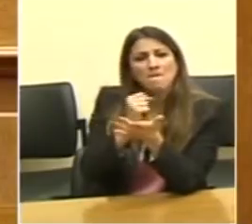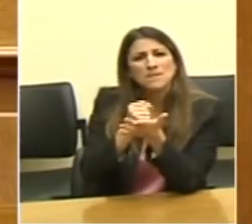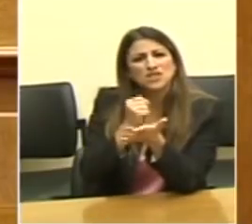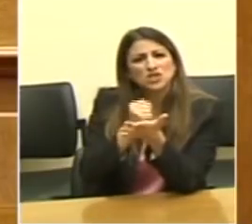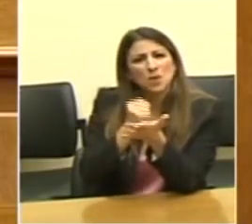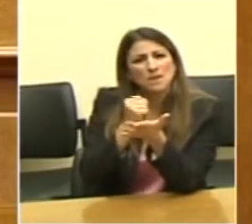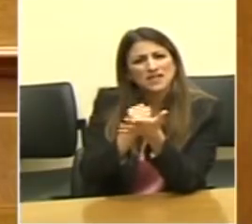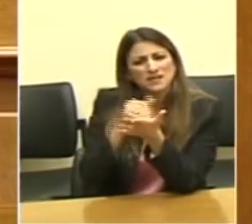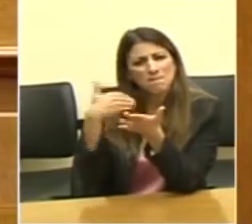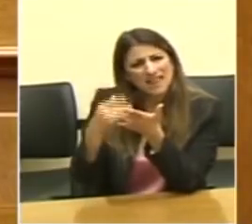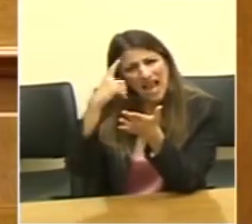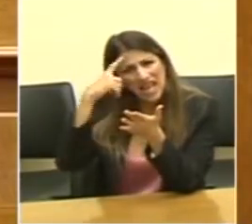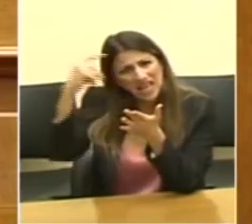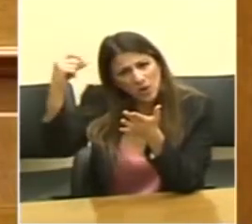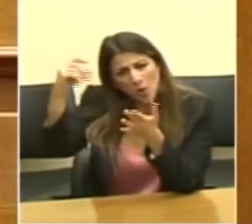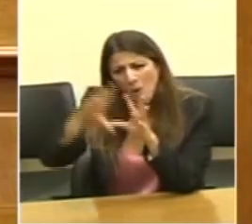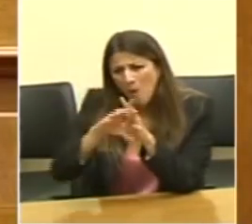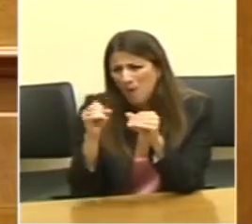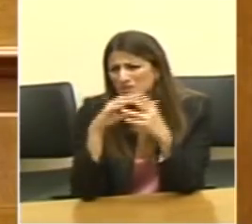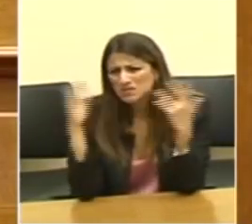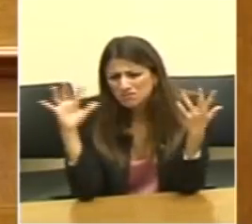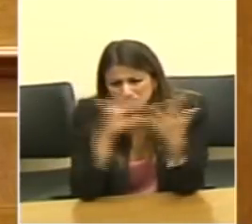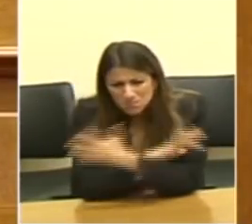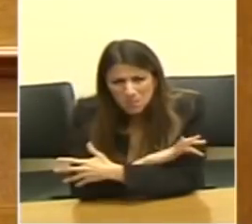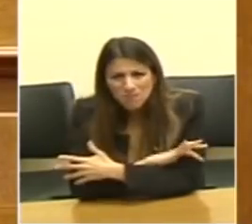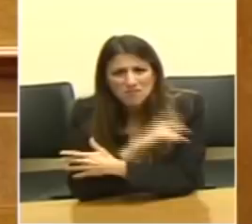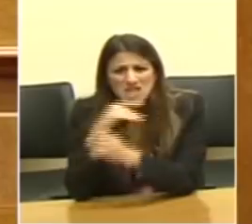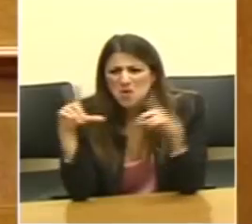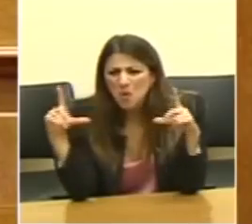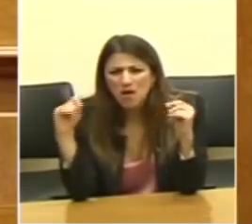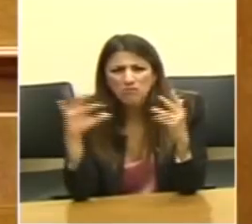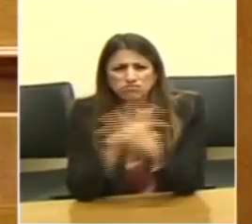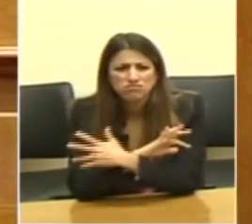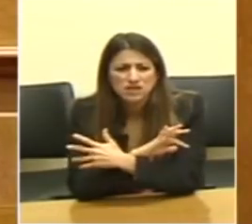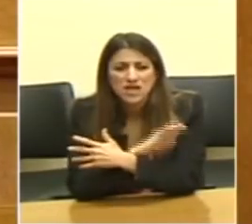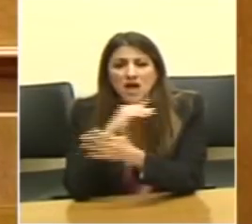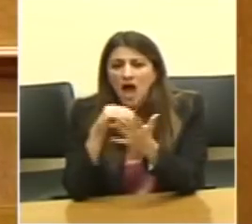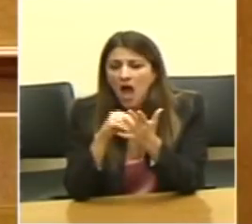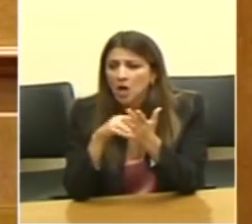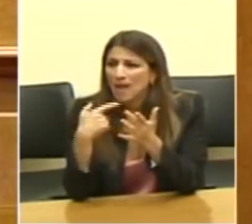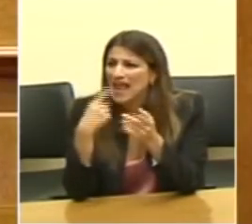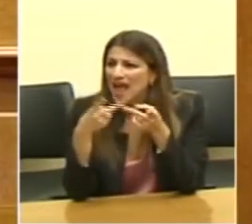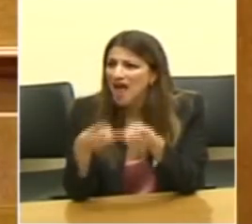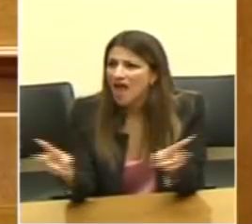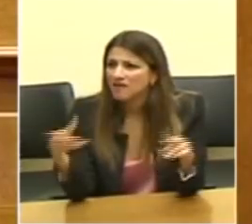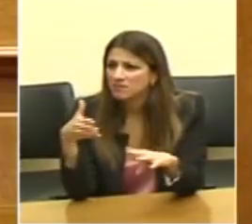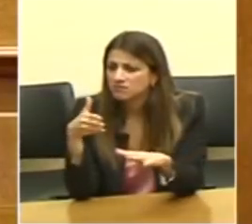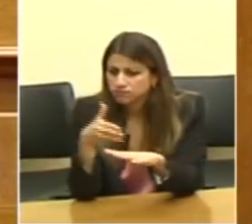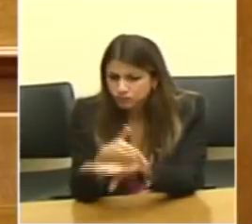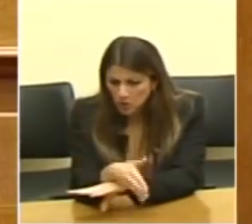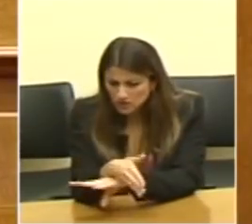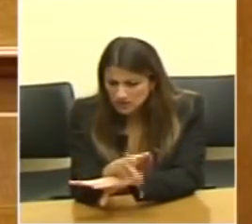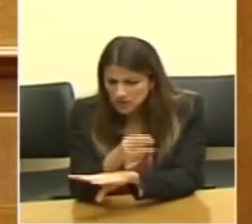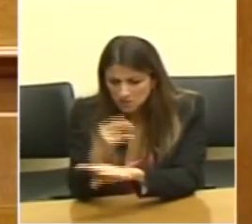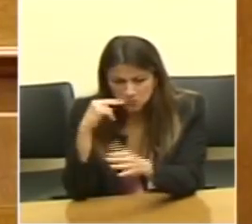της μεταλλικιακής εκπαίδευσης και βεβαίως καμία ελεύθερη πρόσβαση, αν το καλοκοιτάξει